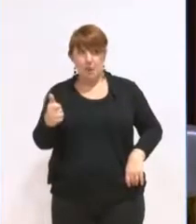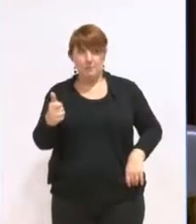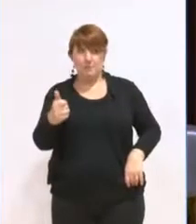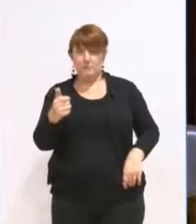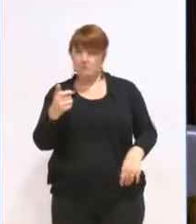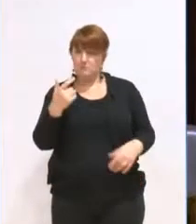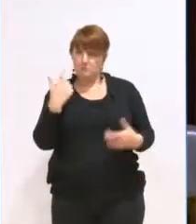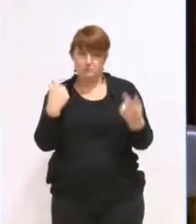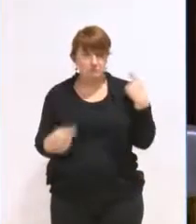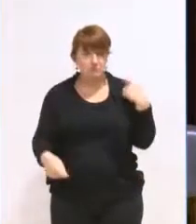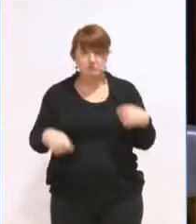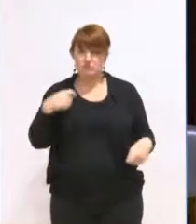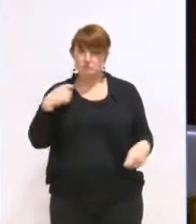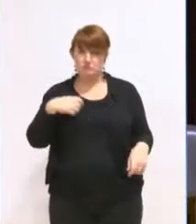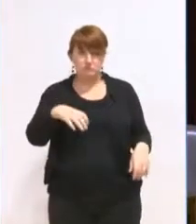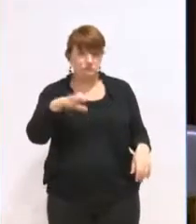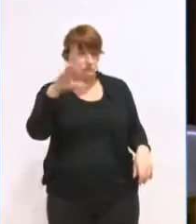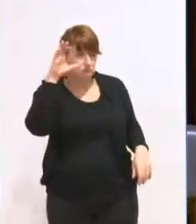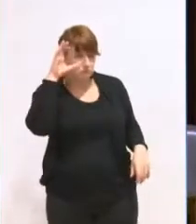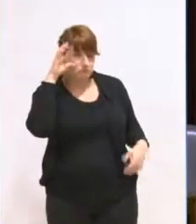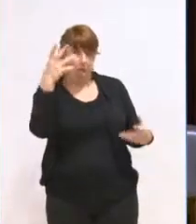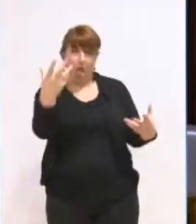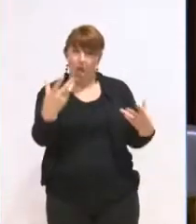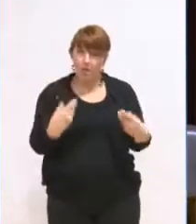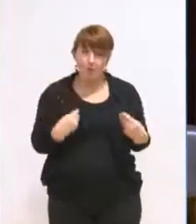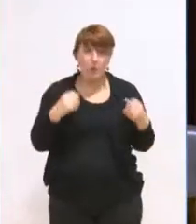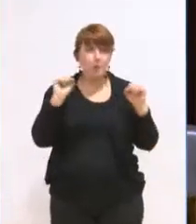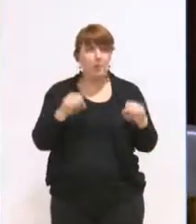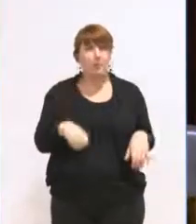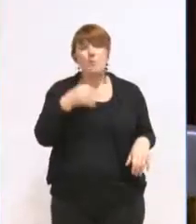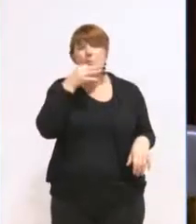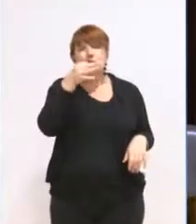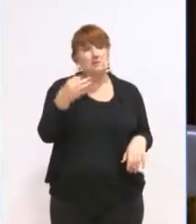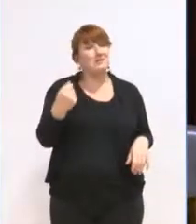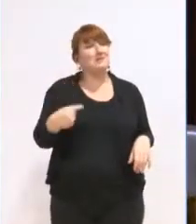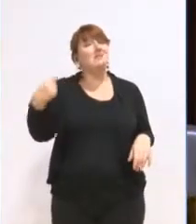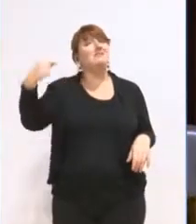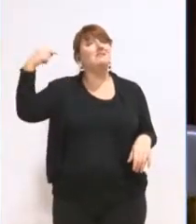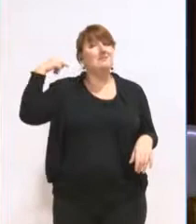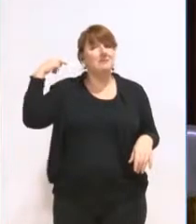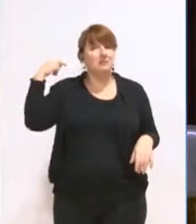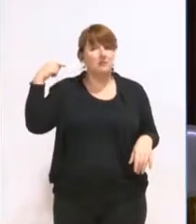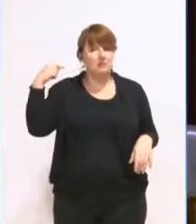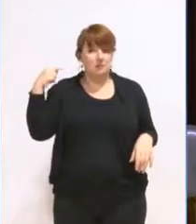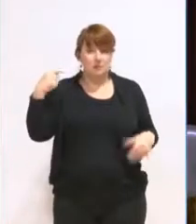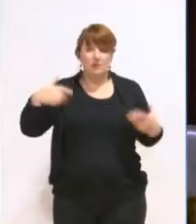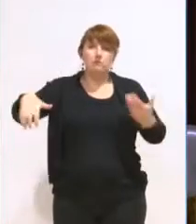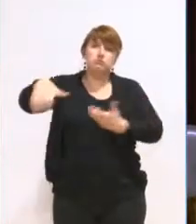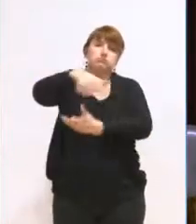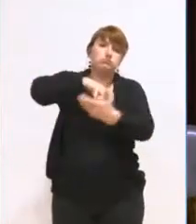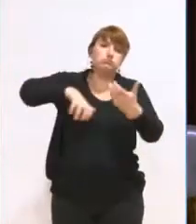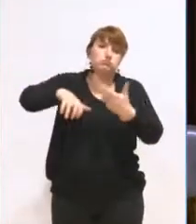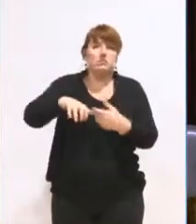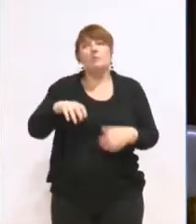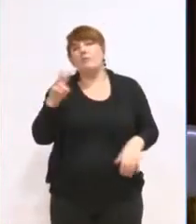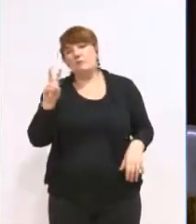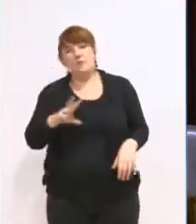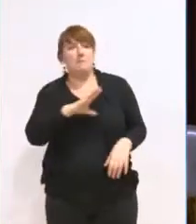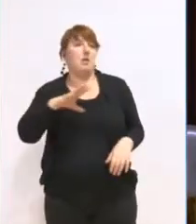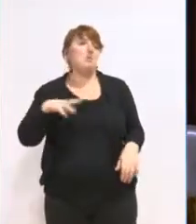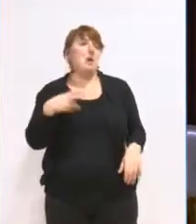souviens que lorsque je l'ai dit il y a quelques mois, cela s'est fait dans un brouhaha. Ça venait aussi d'être annoncé par Madame